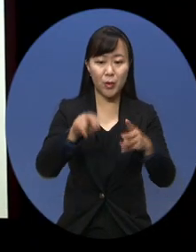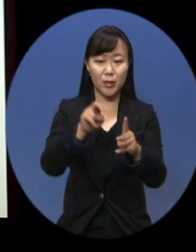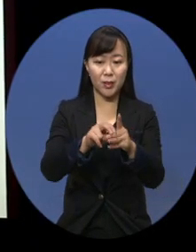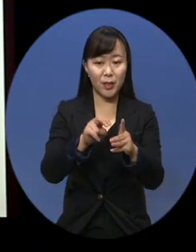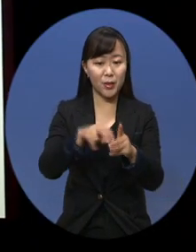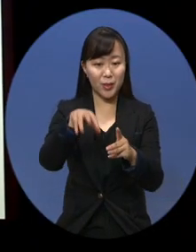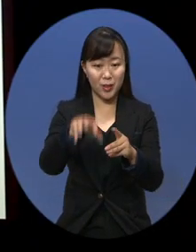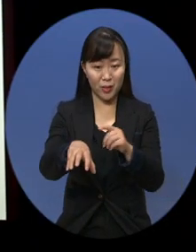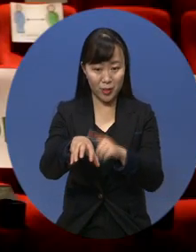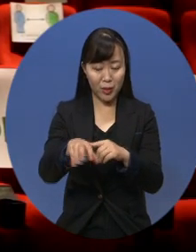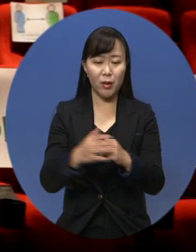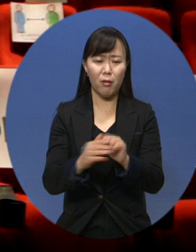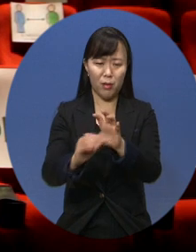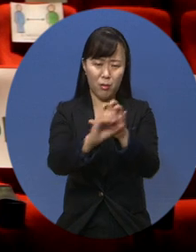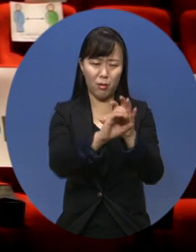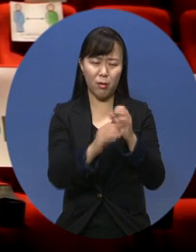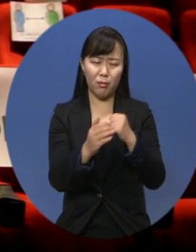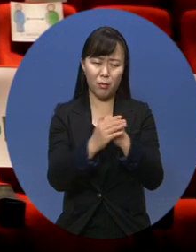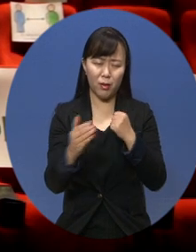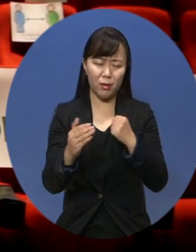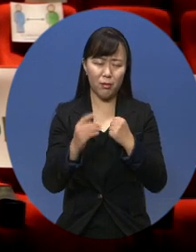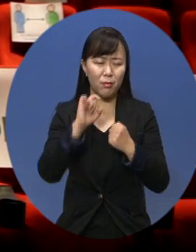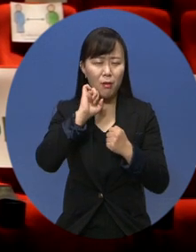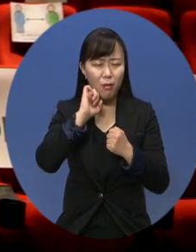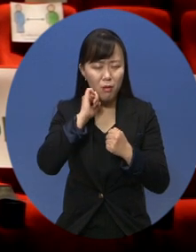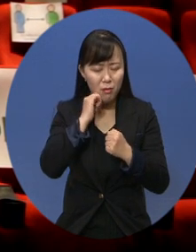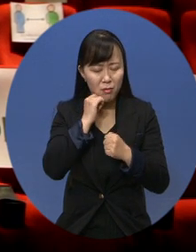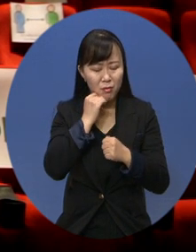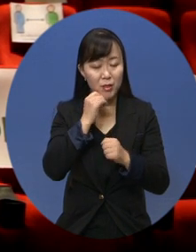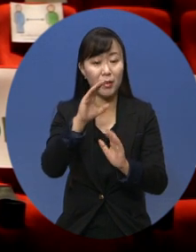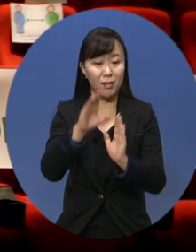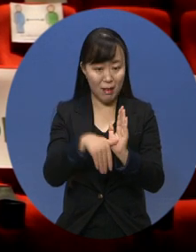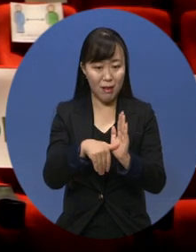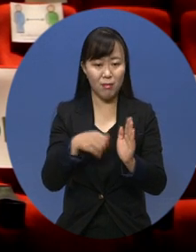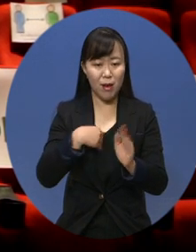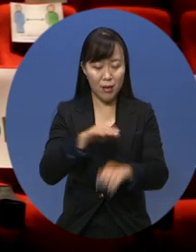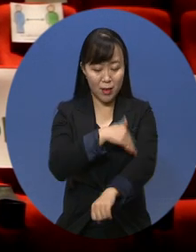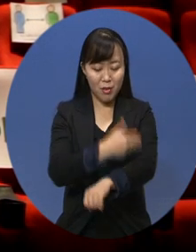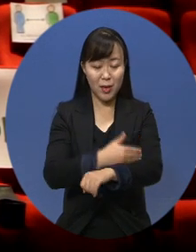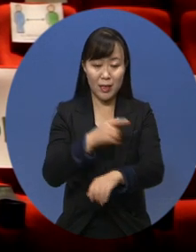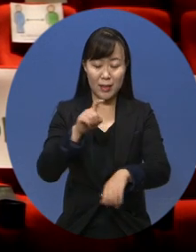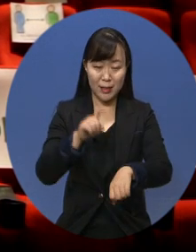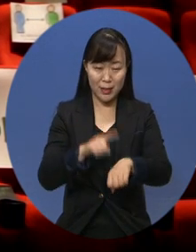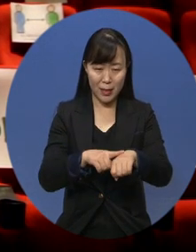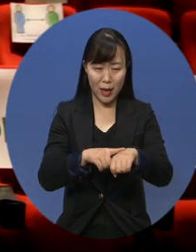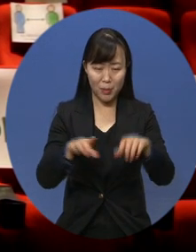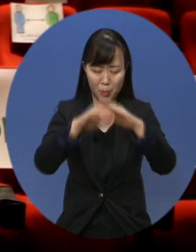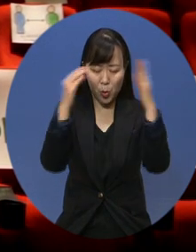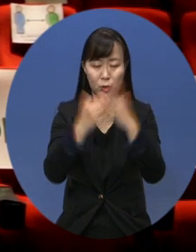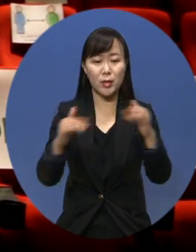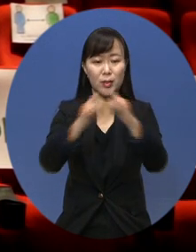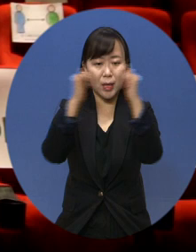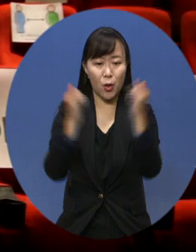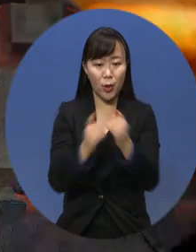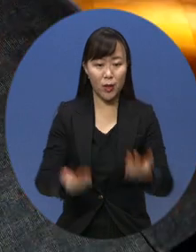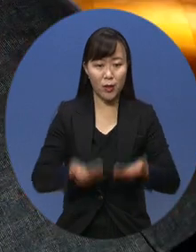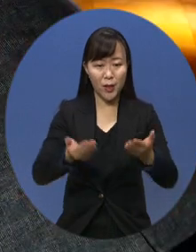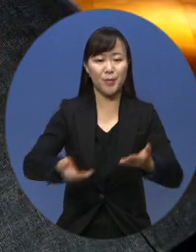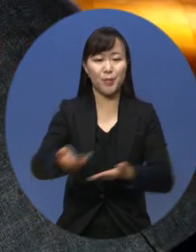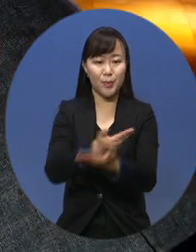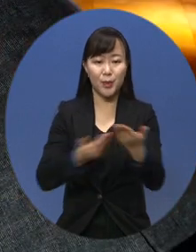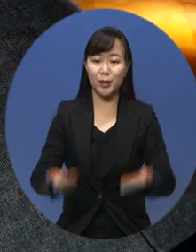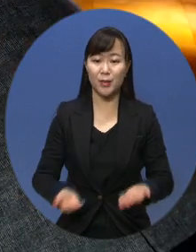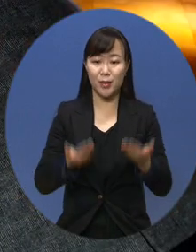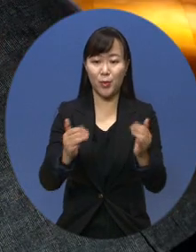센터 에서는 코나 로 힘들었던 시계도 자신의 재능과 시간을 사회의 아낌없이 나누고 있는